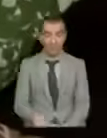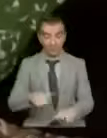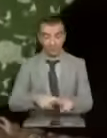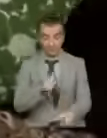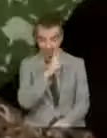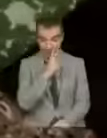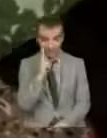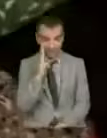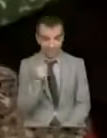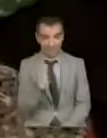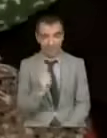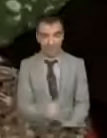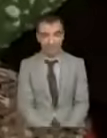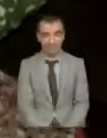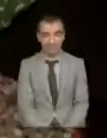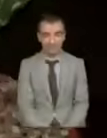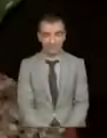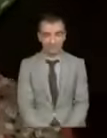teyze.